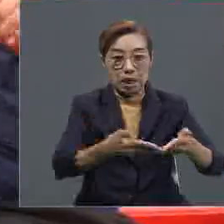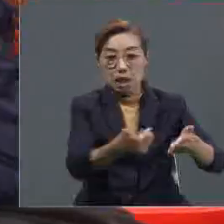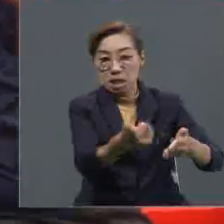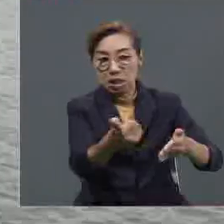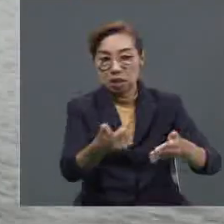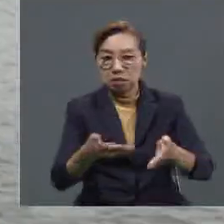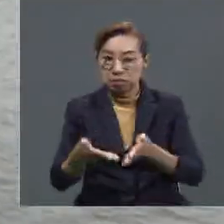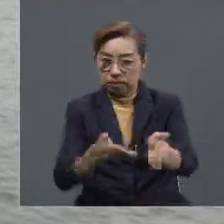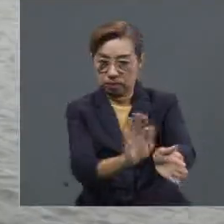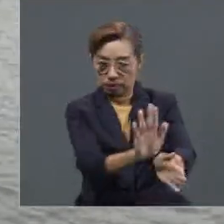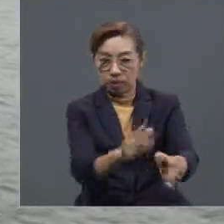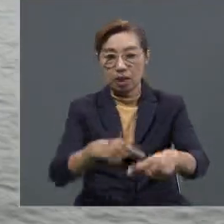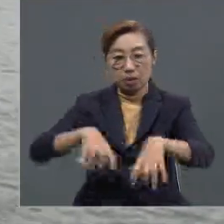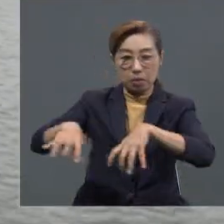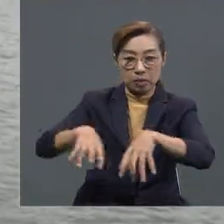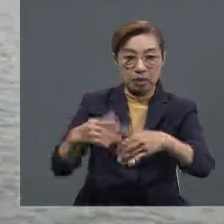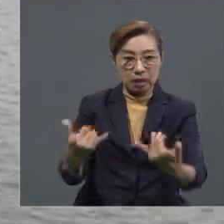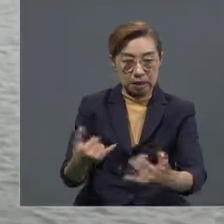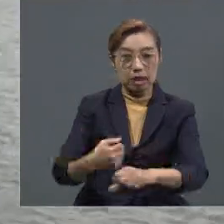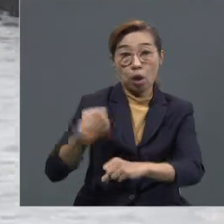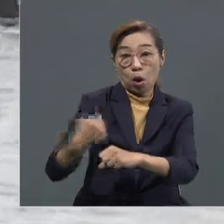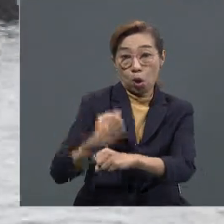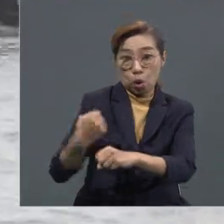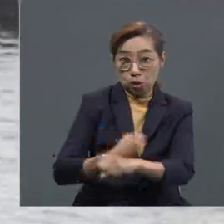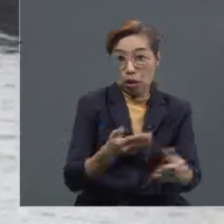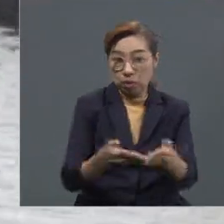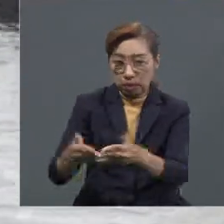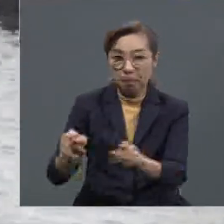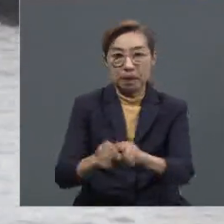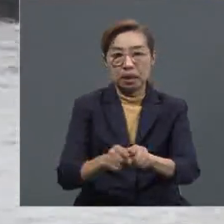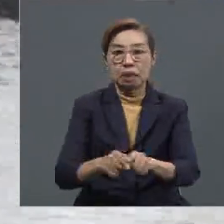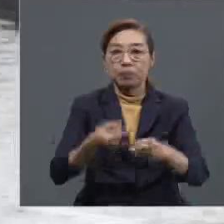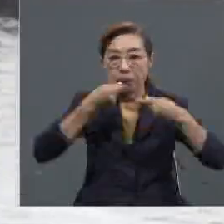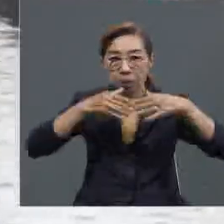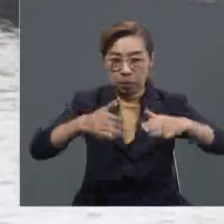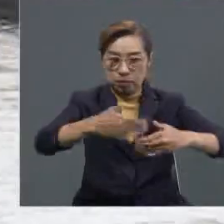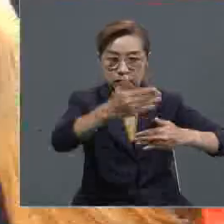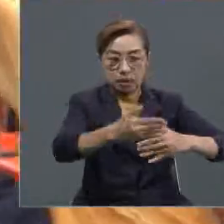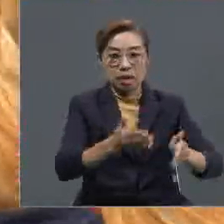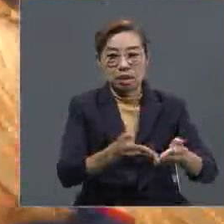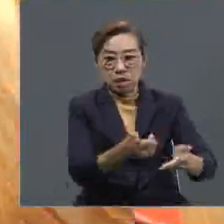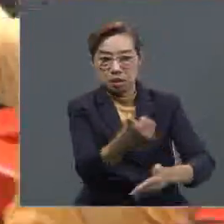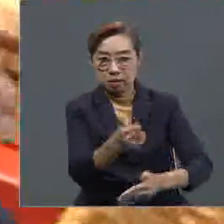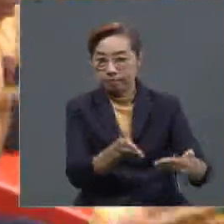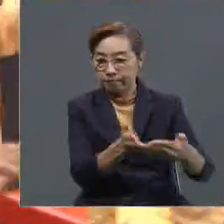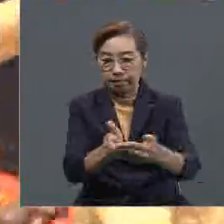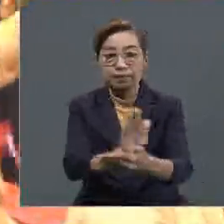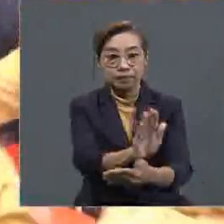ย้ายเรือและช่วงระหว่างที่มีการฝึกซ้อมโดยกำหนดการต่างๆจะแจ้งให้ทราบในโอกาสต่อไป